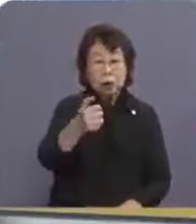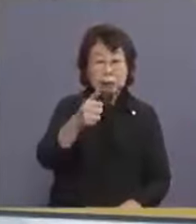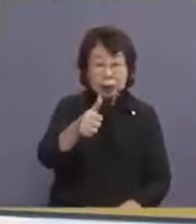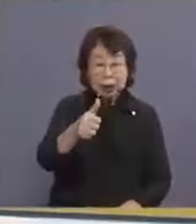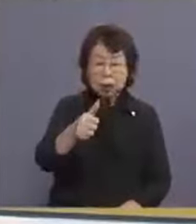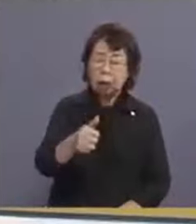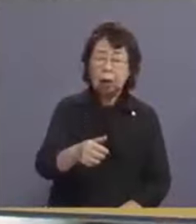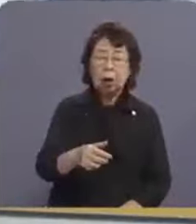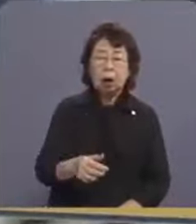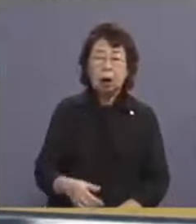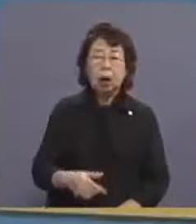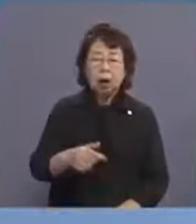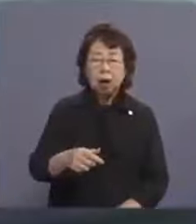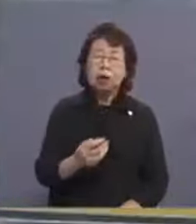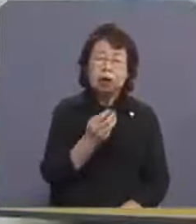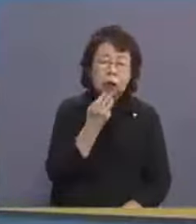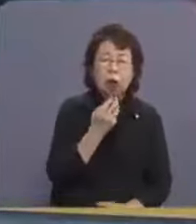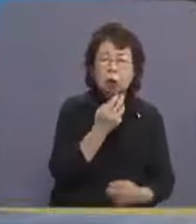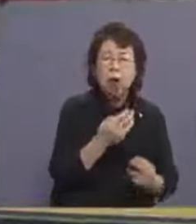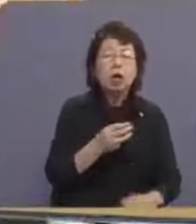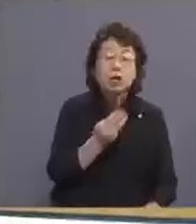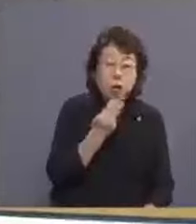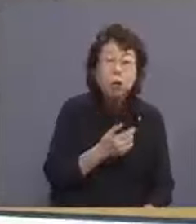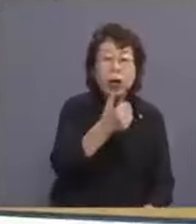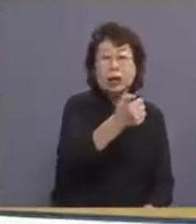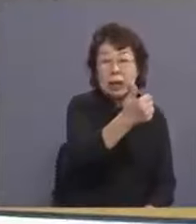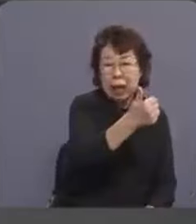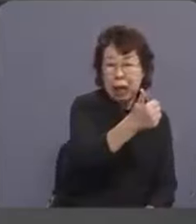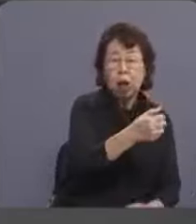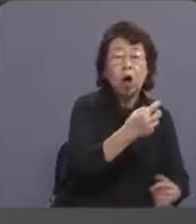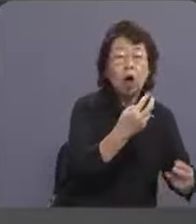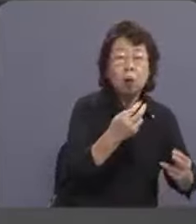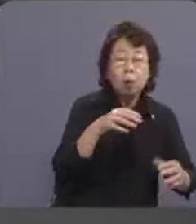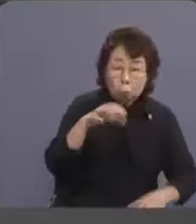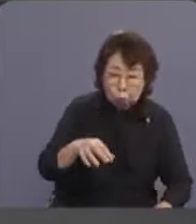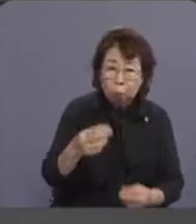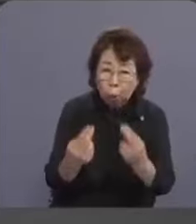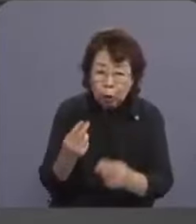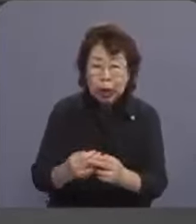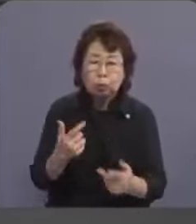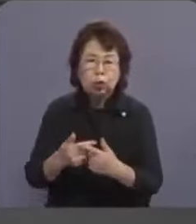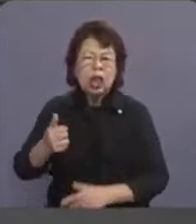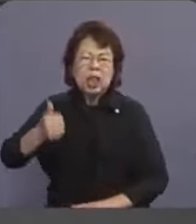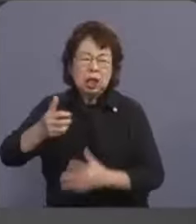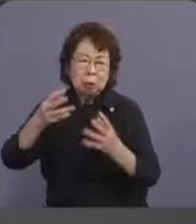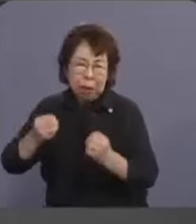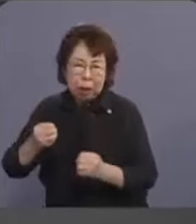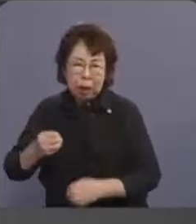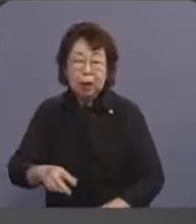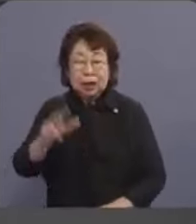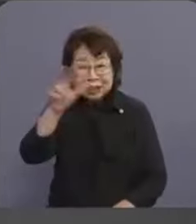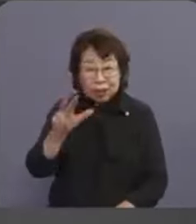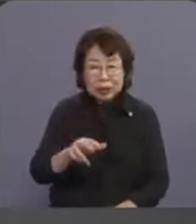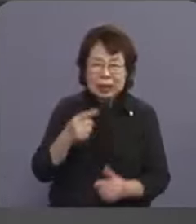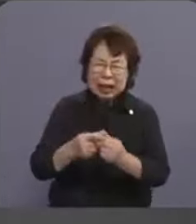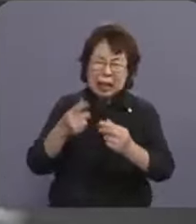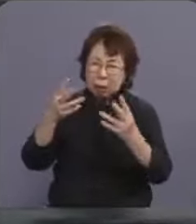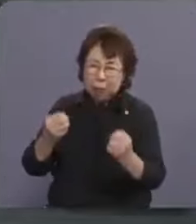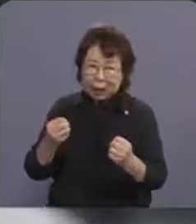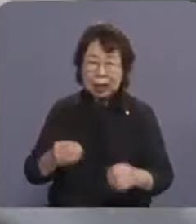있으니까 서울 아 서울에 신 다섯 곳이 있으니까 서울보다도 20곳 가까이 많은 건데요 예 부산이 전국에서 가장